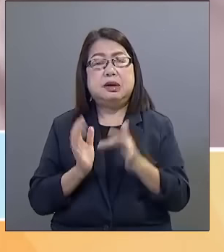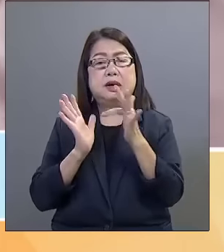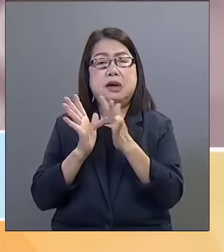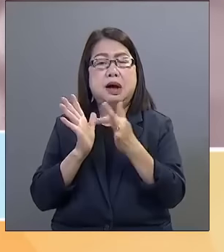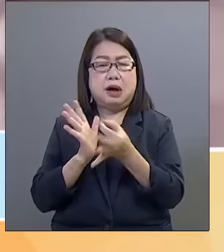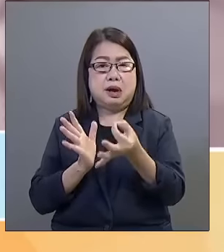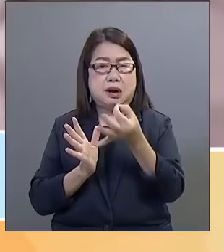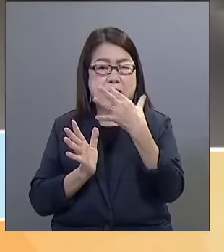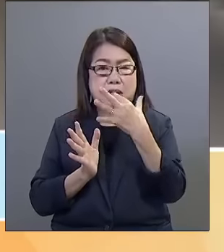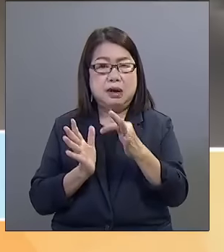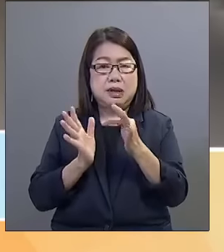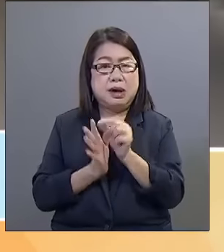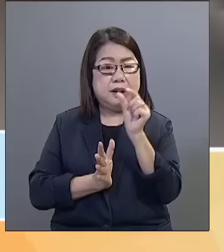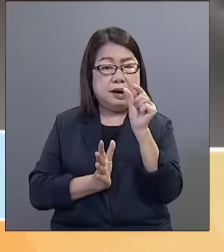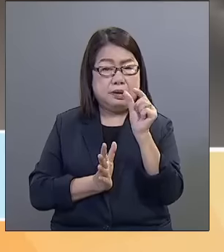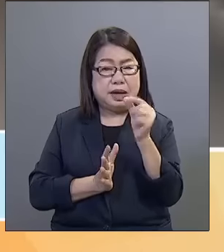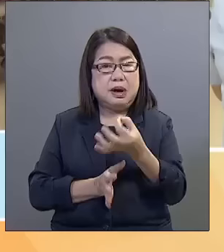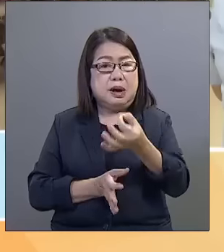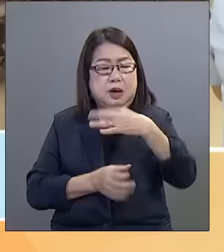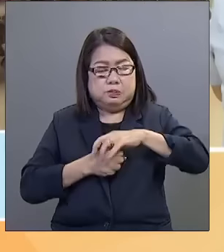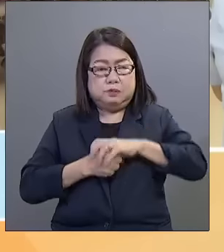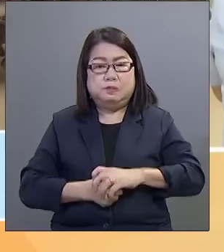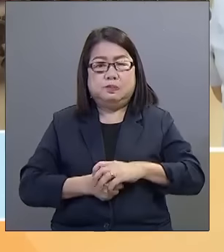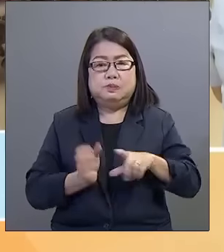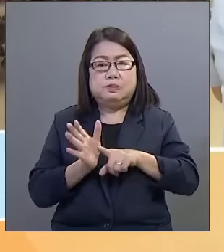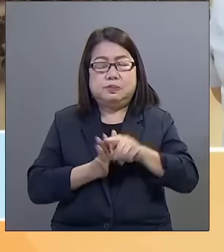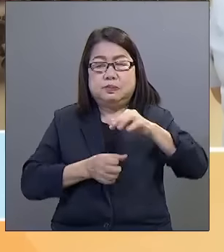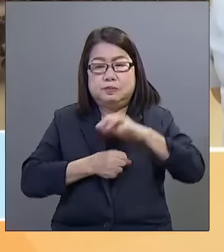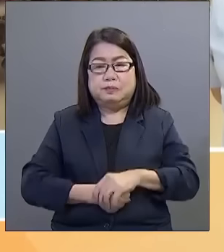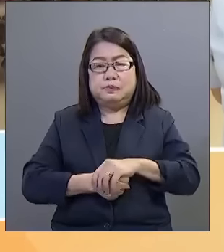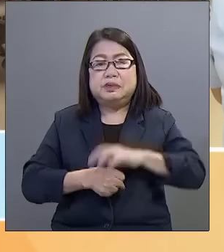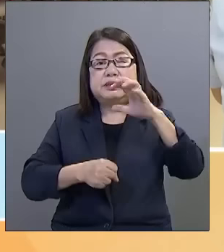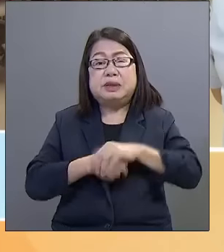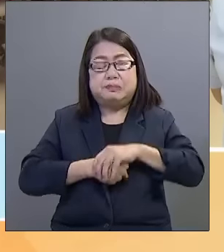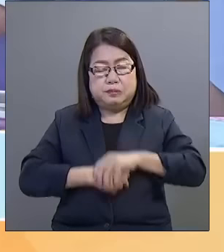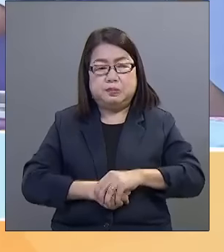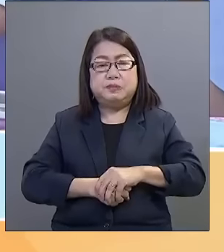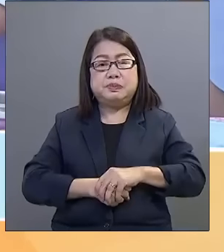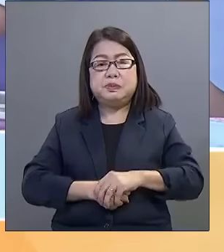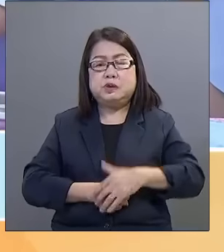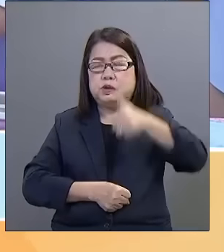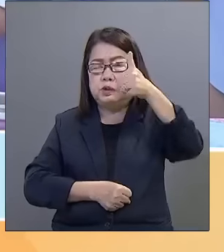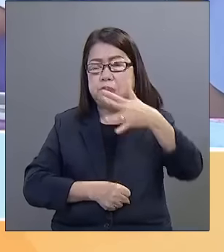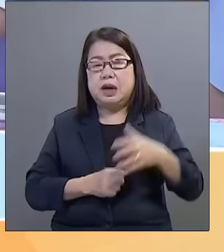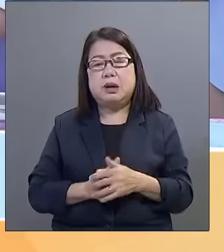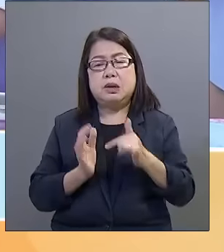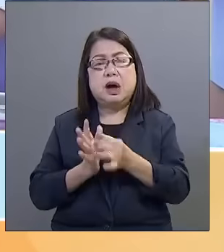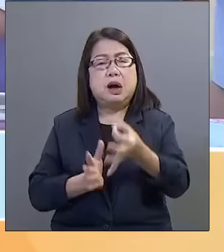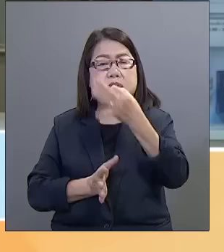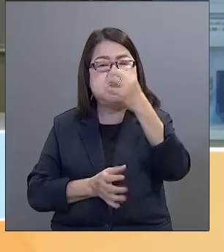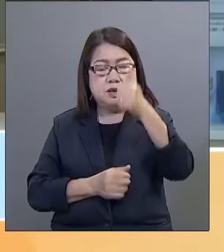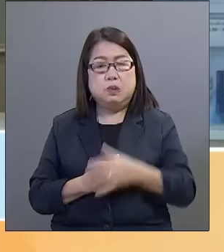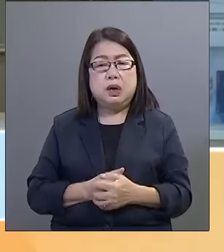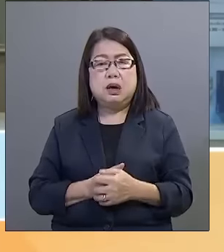ตอนนี้ยาเม็ดต้านไวรัสเนี่ยใช้ได้ผลดีมากนะครับแล้วก็สามารถที่จะยับยั้ง